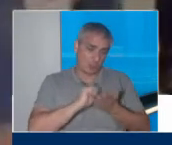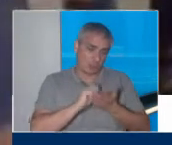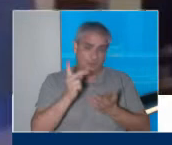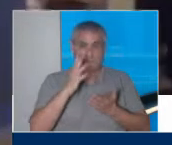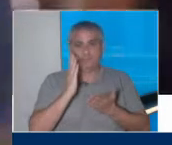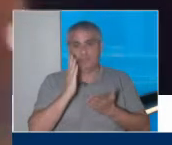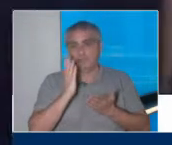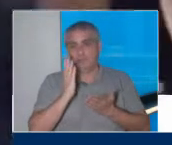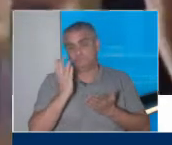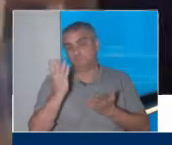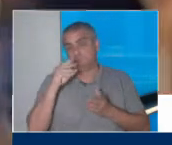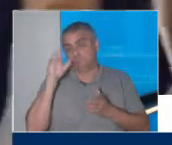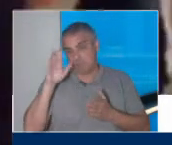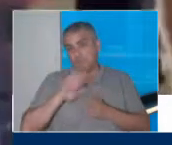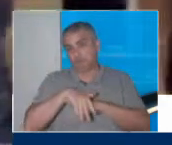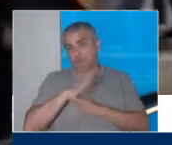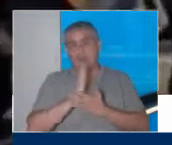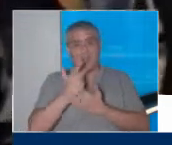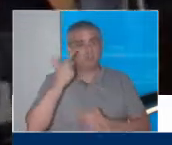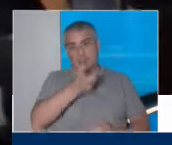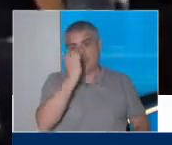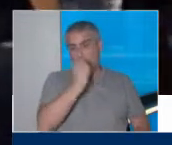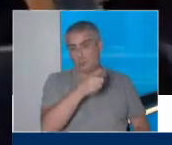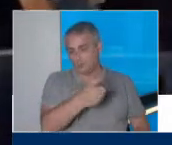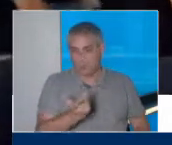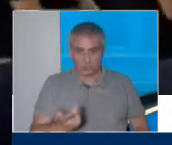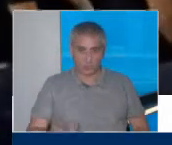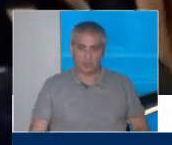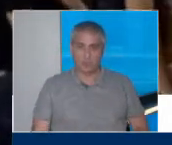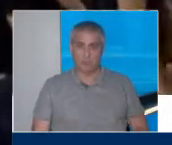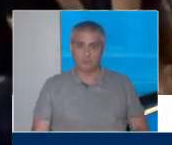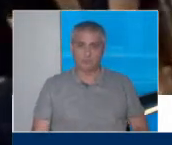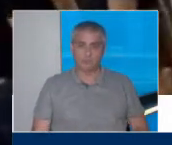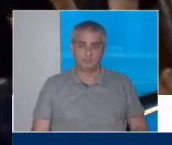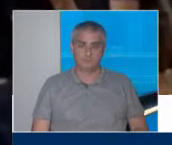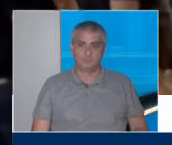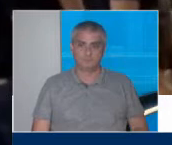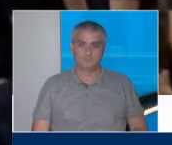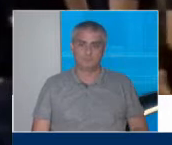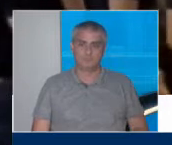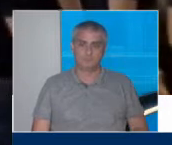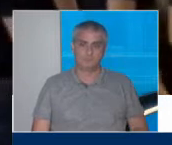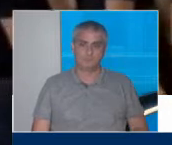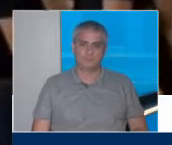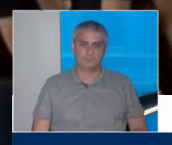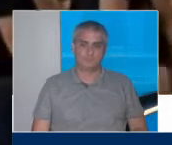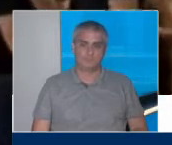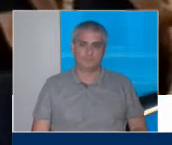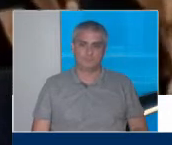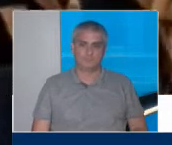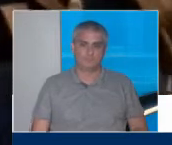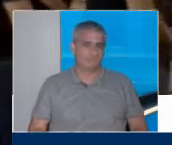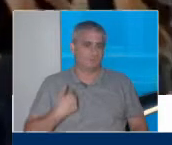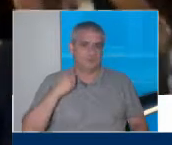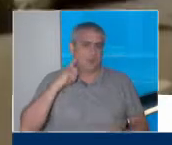מההחלטה לרצוח אותו, או כל גורם אחר שאני באמת לא יודע ועדיין לא יודע מה הסיפור שהיה מאחור, כי לא